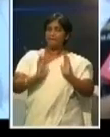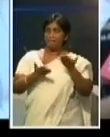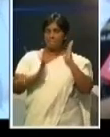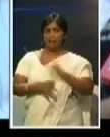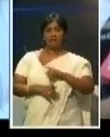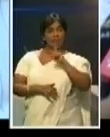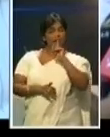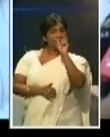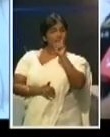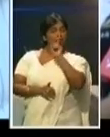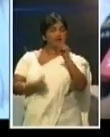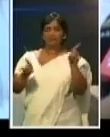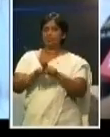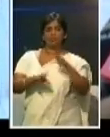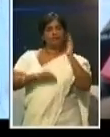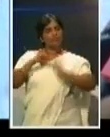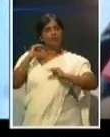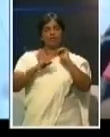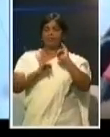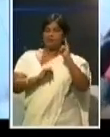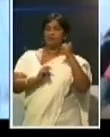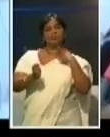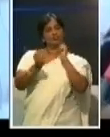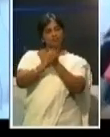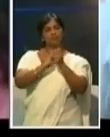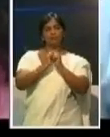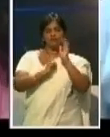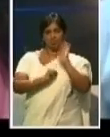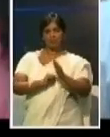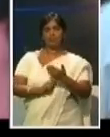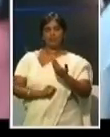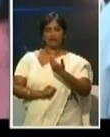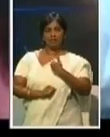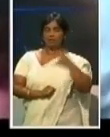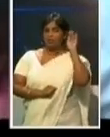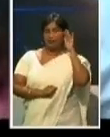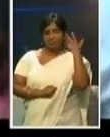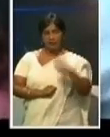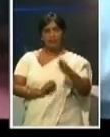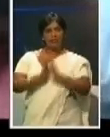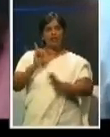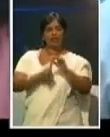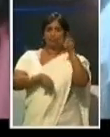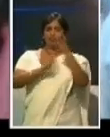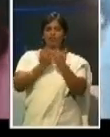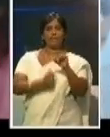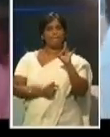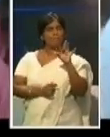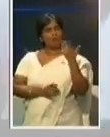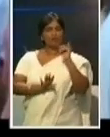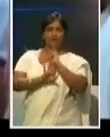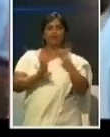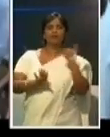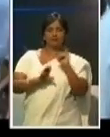කළා. වචනයට විතරක් සීමා වෙන්නේ නැතු ක්‍රියාවෙන්ම යම් යම් වෙනස්කම් සිදු කරලා තියෙනවා. අපිට දැනගන්න ලැබිලා තියෙන විදිහට ඇමතිවරු 15 දෙනෙක් හෝ 16 දෙනෙක්